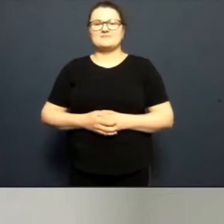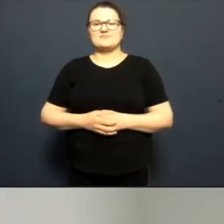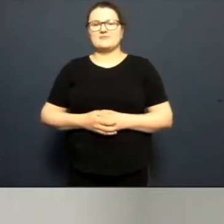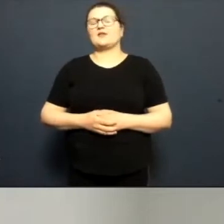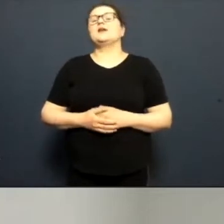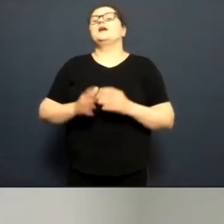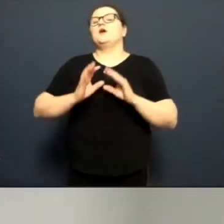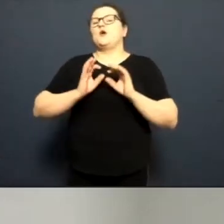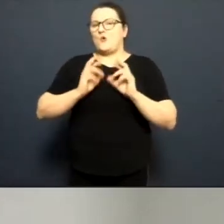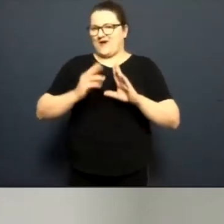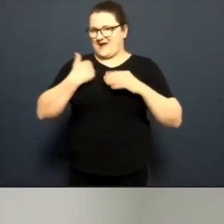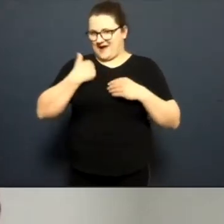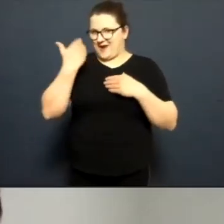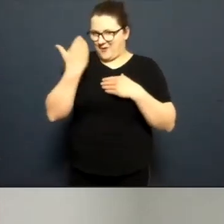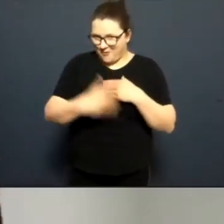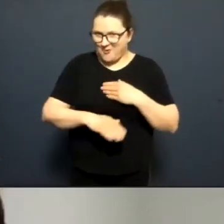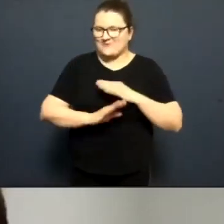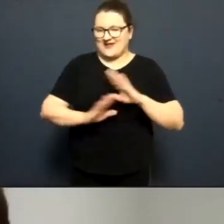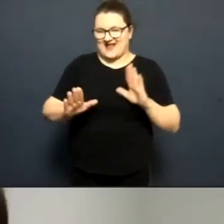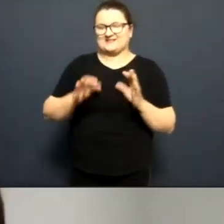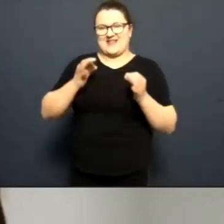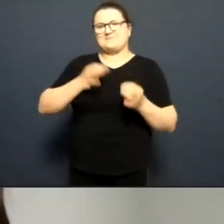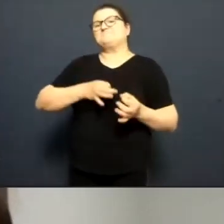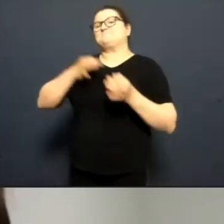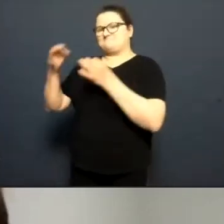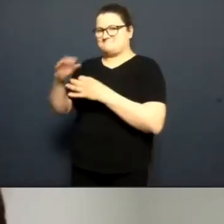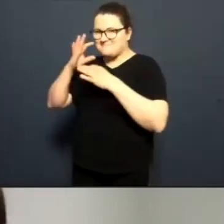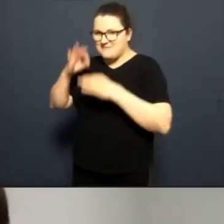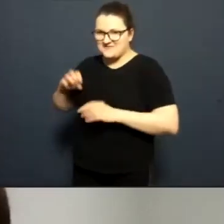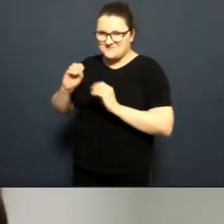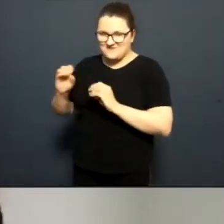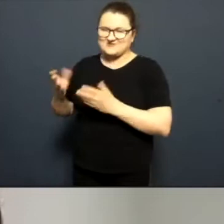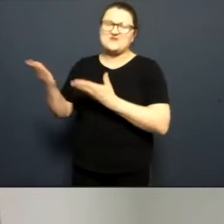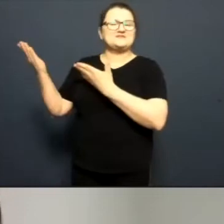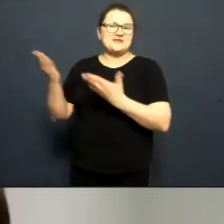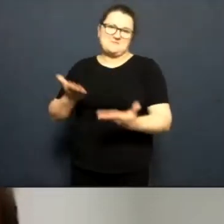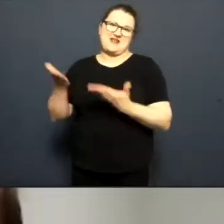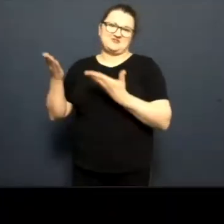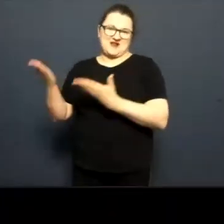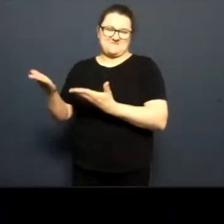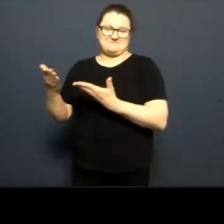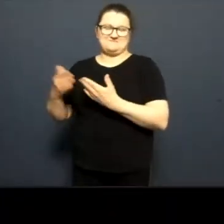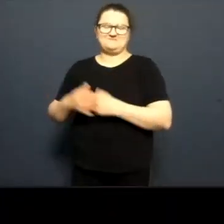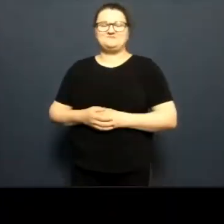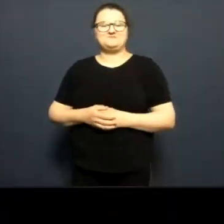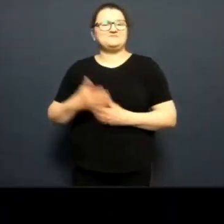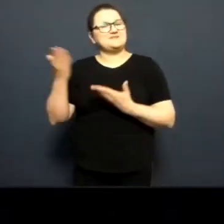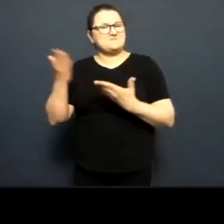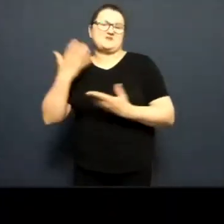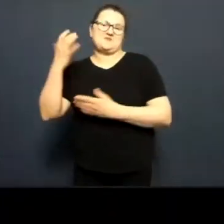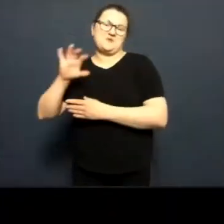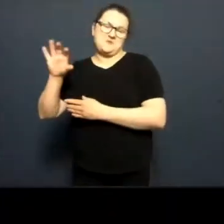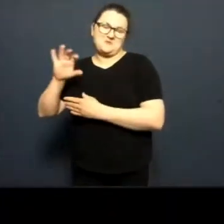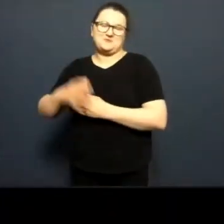Zamykam się i już oddaję głos Pani Profesor. Zapraszam do odsłuchania tego dokładnie.